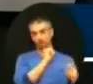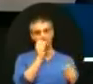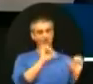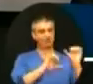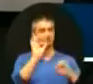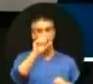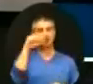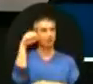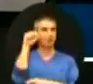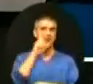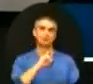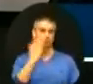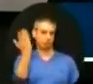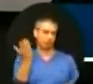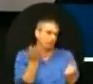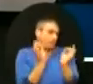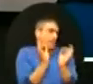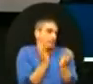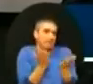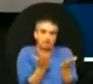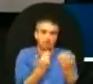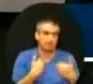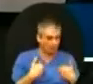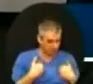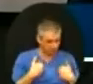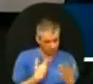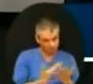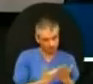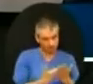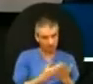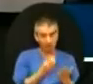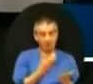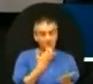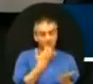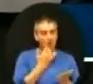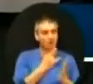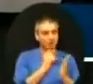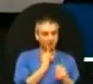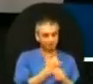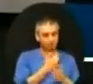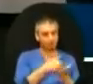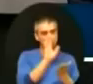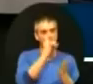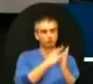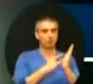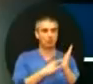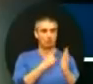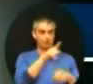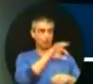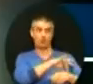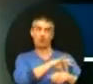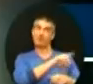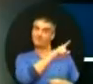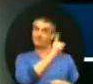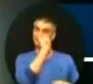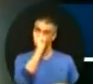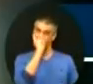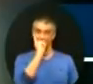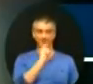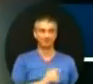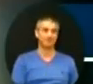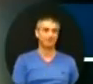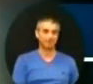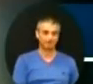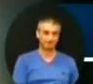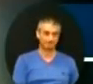של אסד. באמת מצווה, אני מציע להוציא את הפירות היבשים מחוץ לחוק. וזה רופא אומר, צריך להזכיר לאדם. תודה